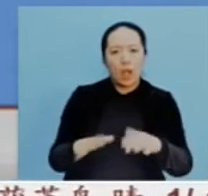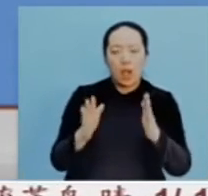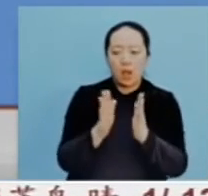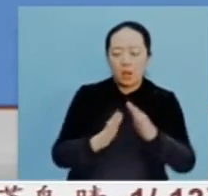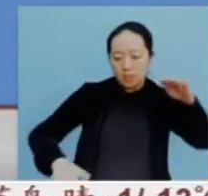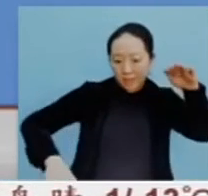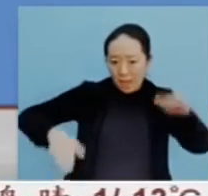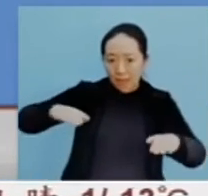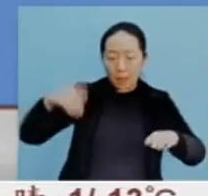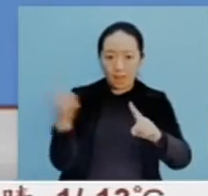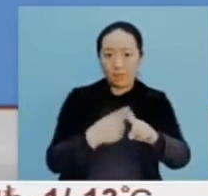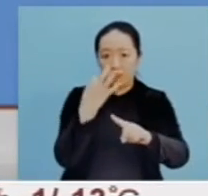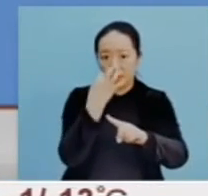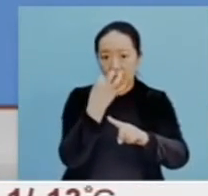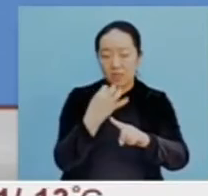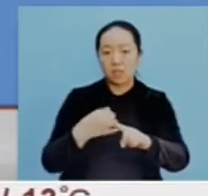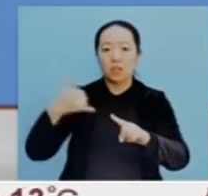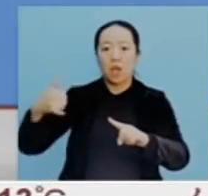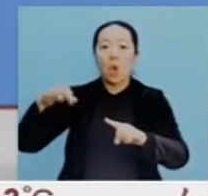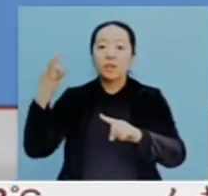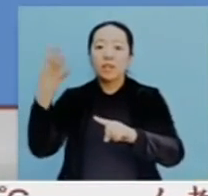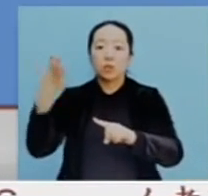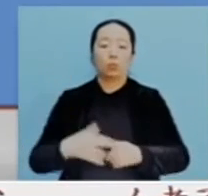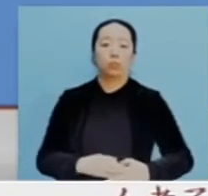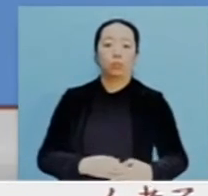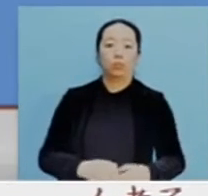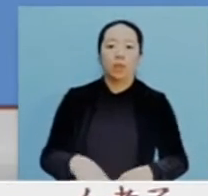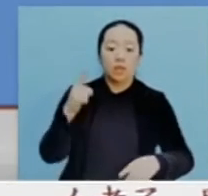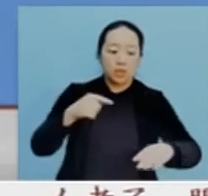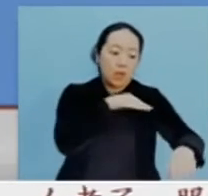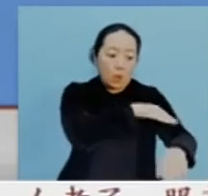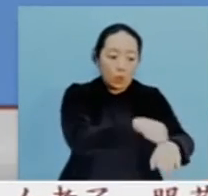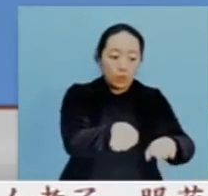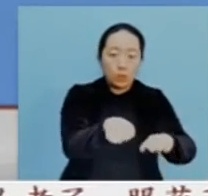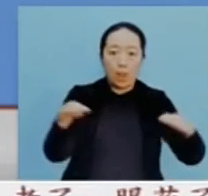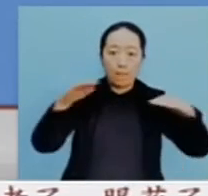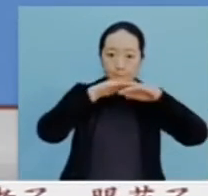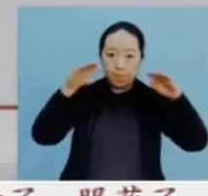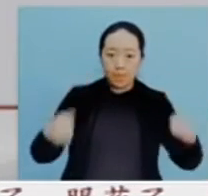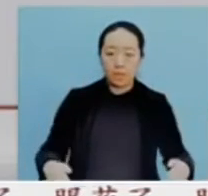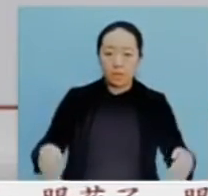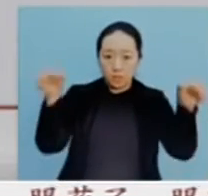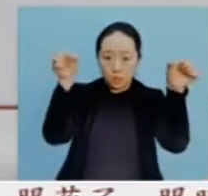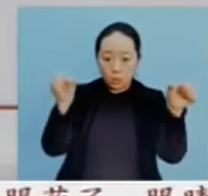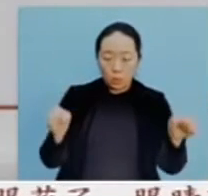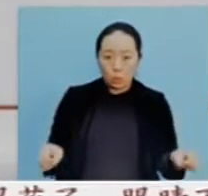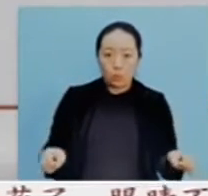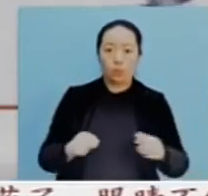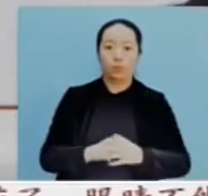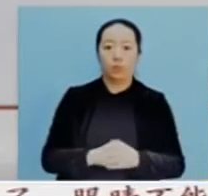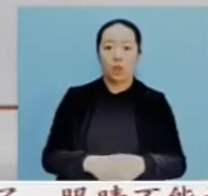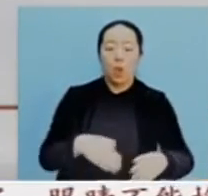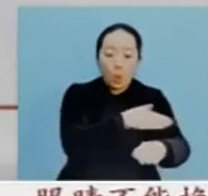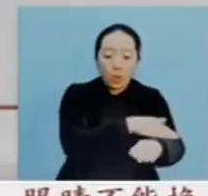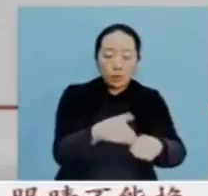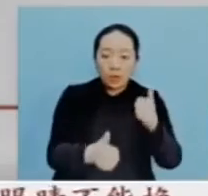30%至35%。一个回转门只设两个门杆，无奇门步。回转赛要求运动员快速地完成所有